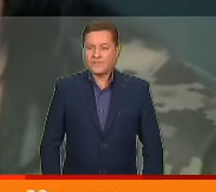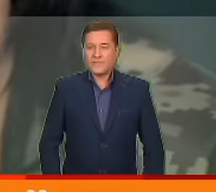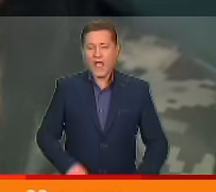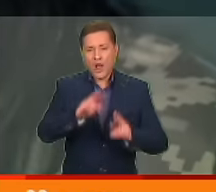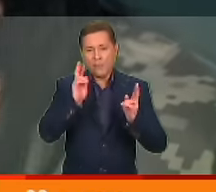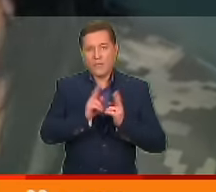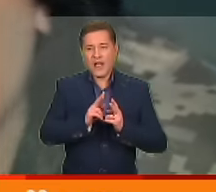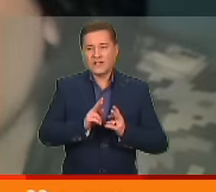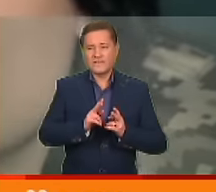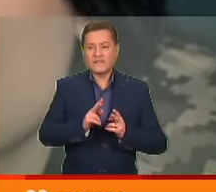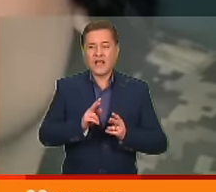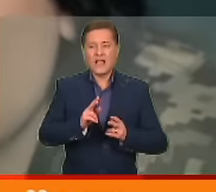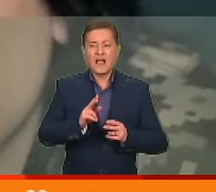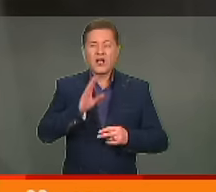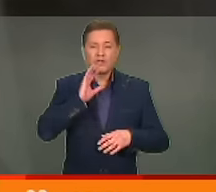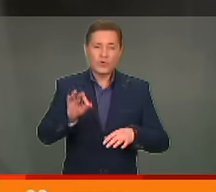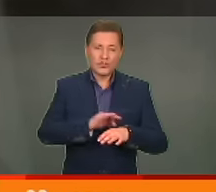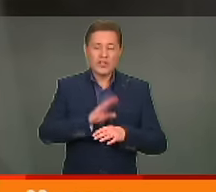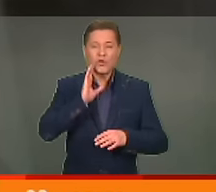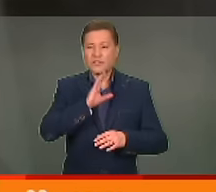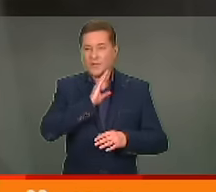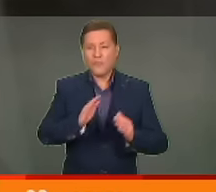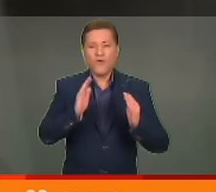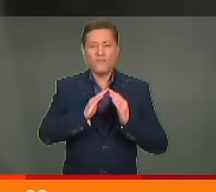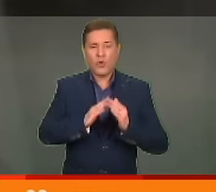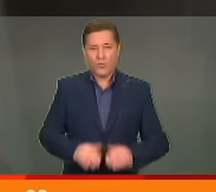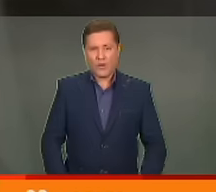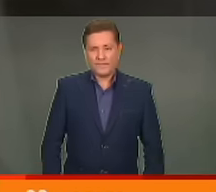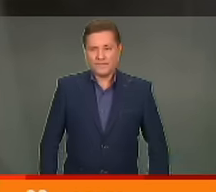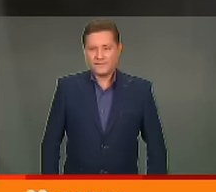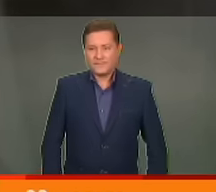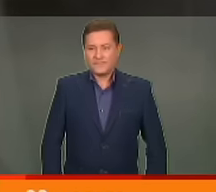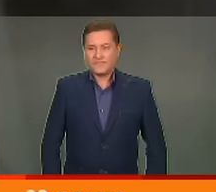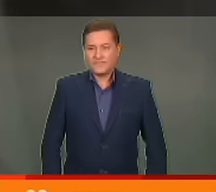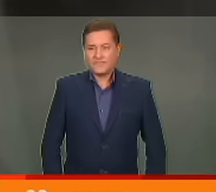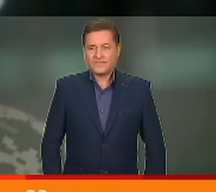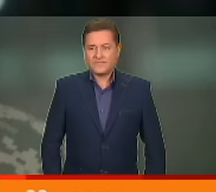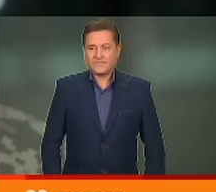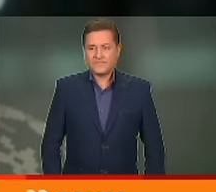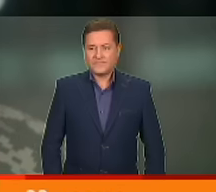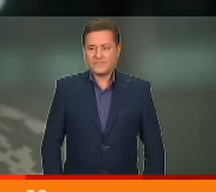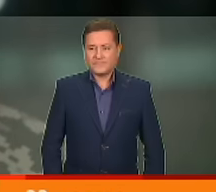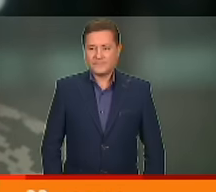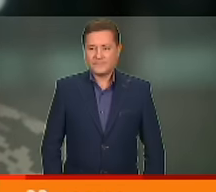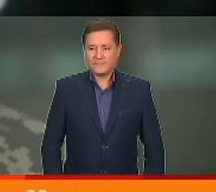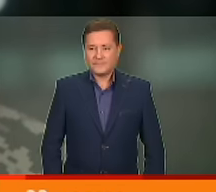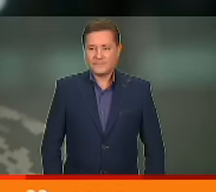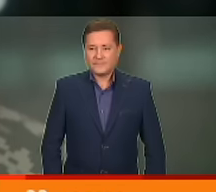мамою, вдома. Кіра Толстякова, Денис Ярошенко, Олександр Аліфанов, програма